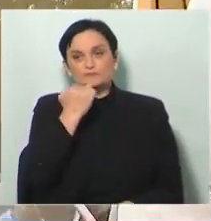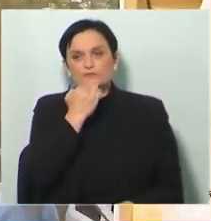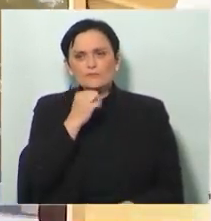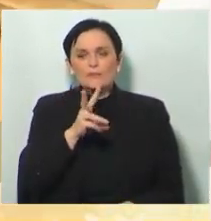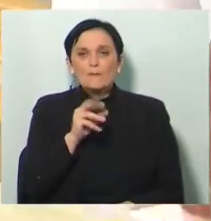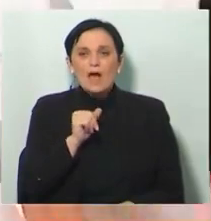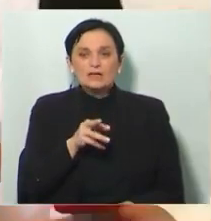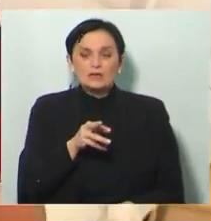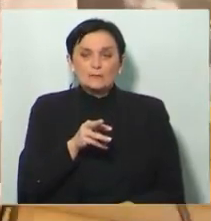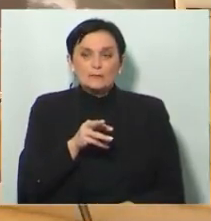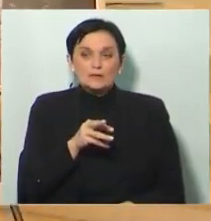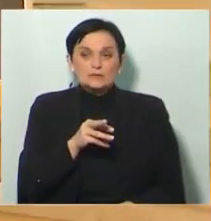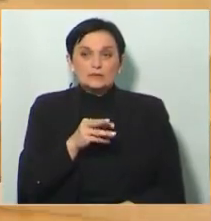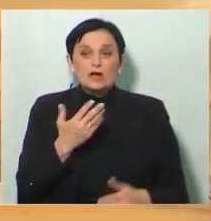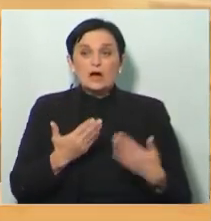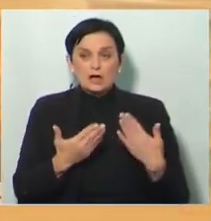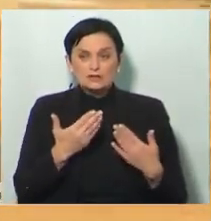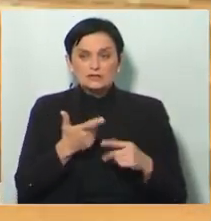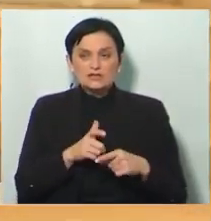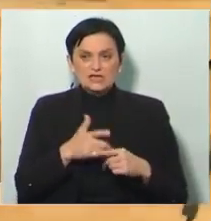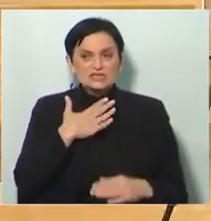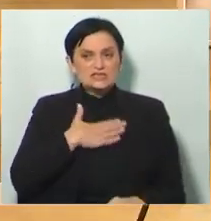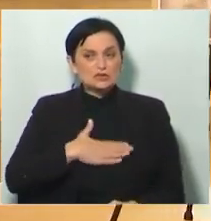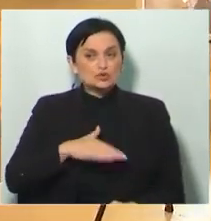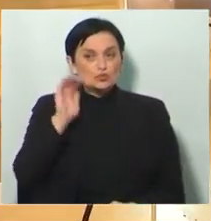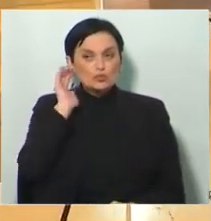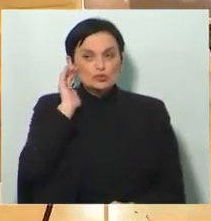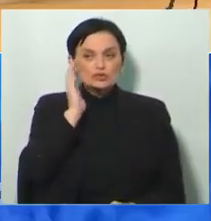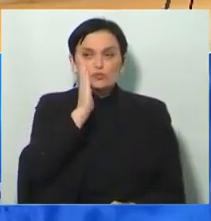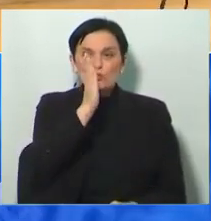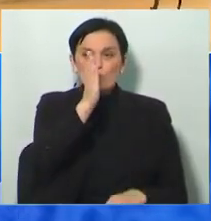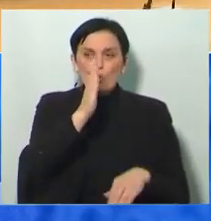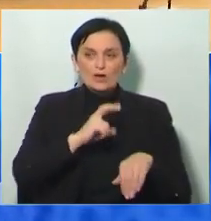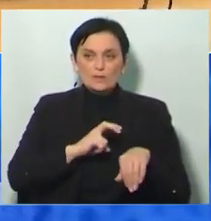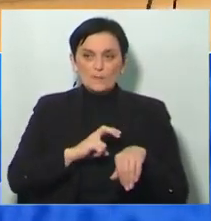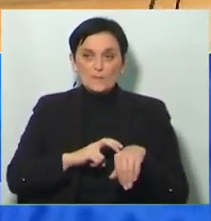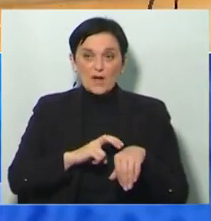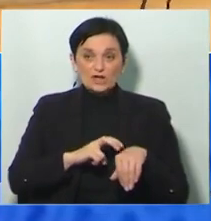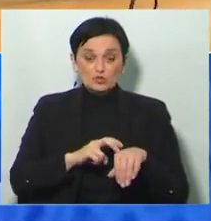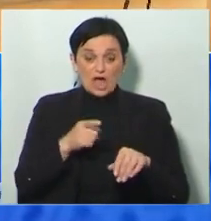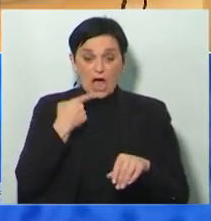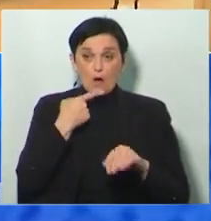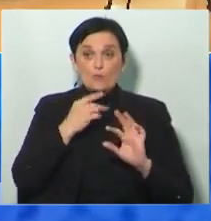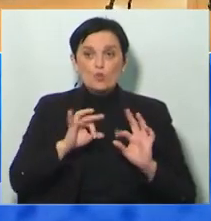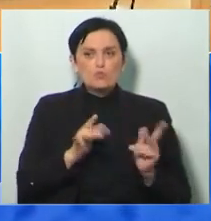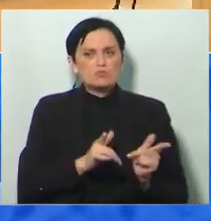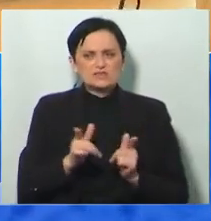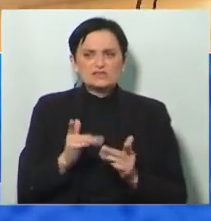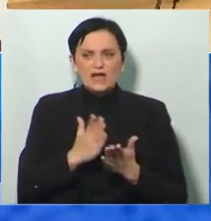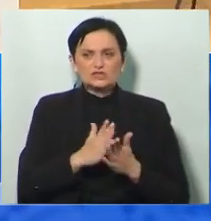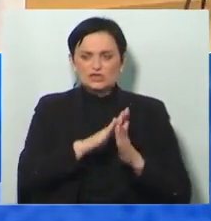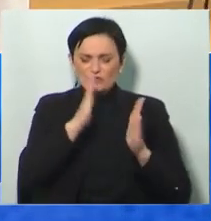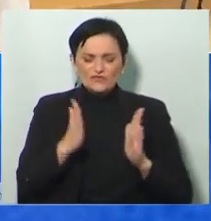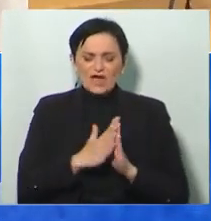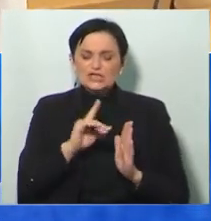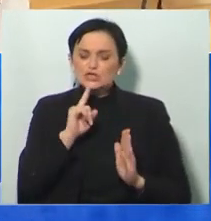მარიამ, ალბათ ძალიან სასიამოვნო მოსასმენია მომავალი მედიკოსებისგან, რომლებიც ამბობენ, რომ ისინი მზად არიან ყველა